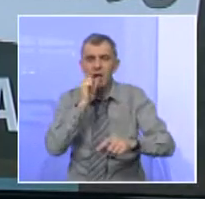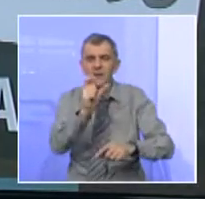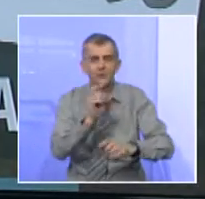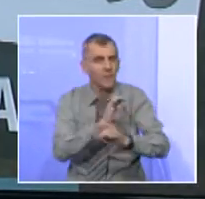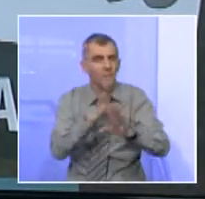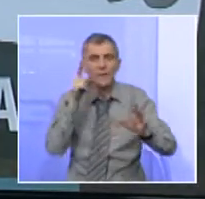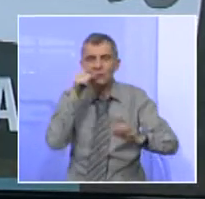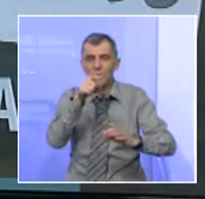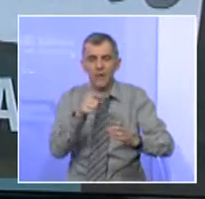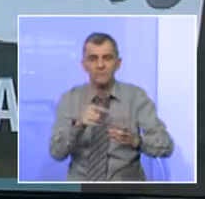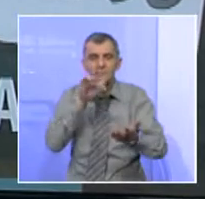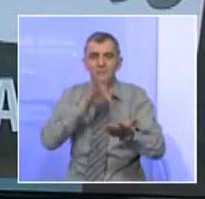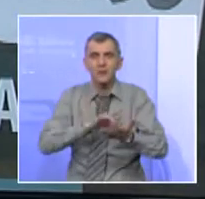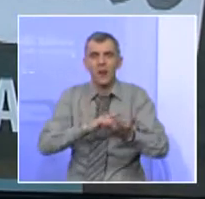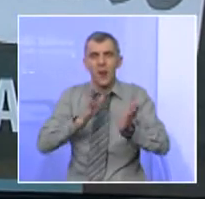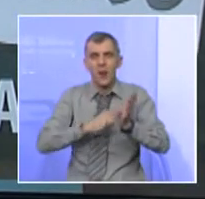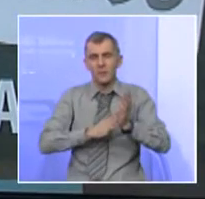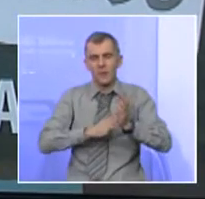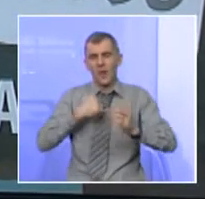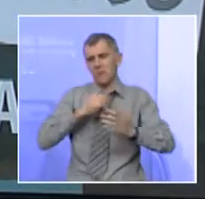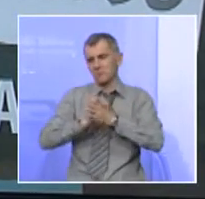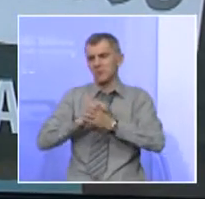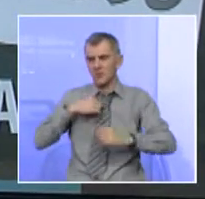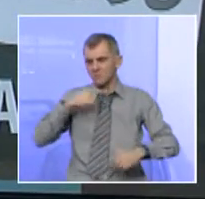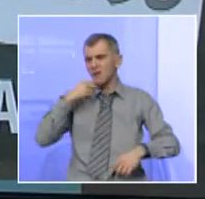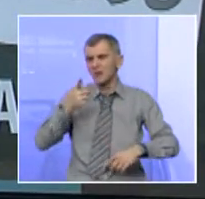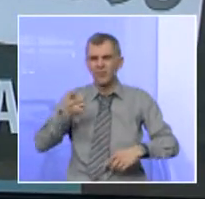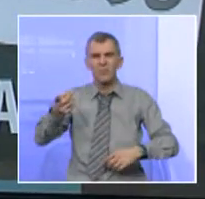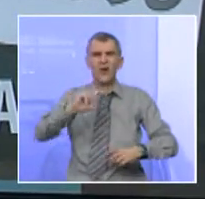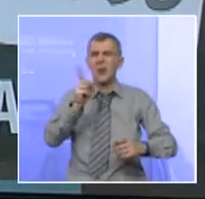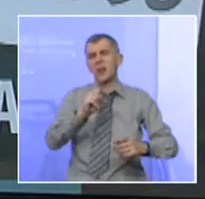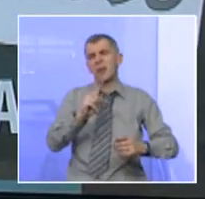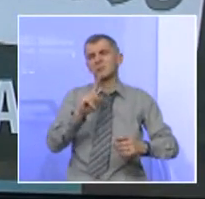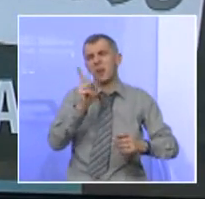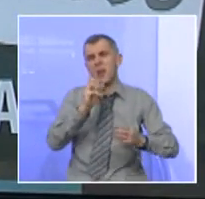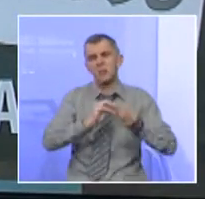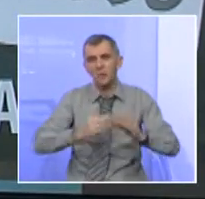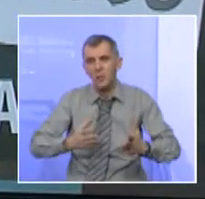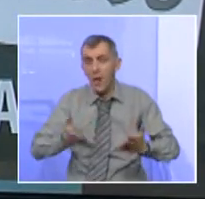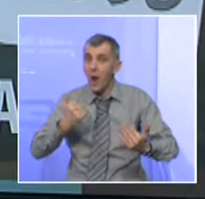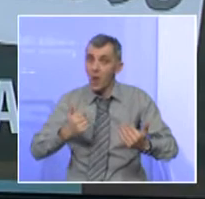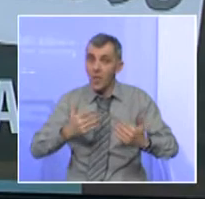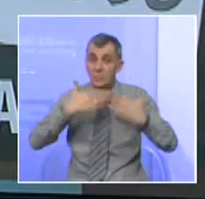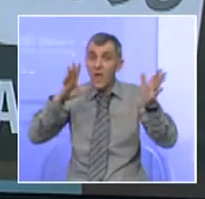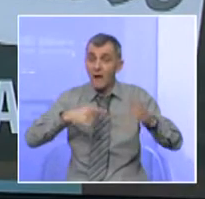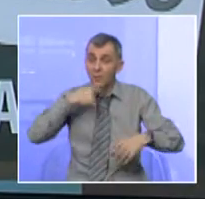te funkcije izgovorena među prijateljima u kafani ili sa prodavcem na pijaci.